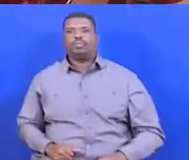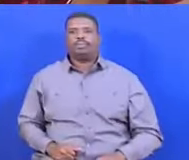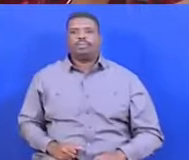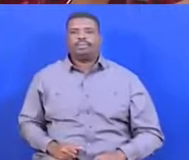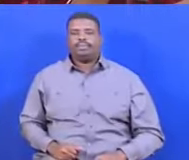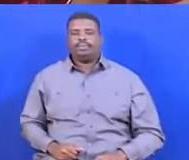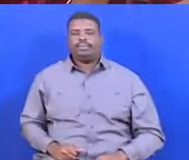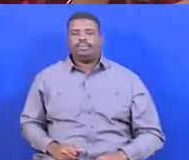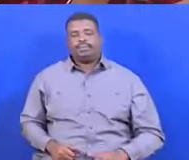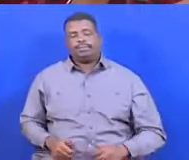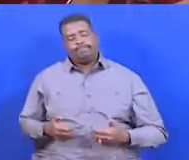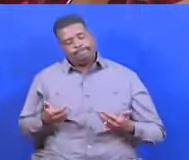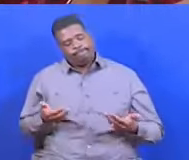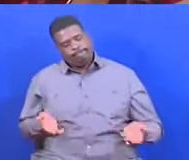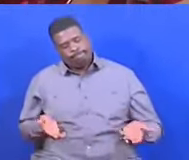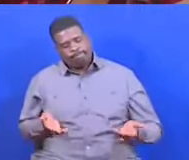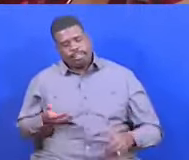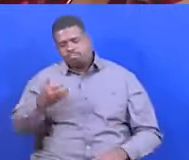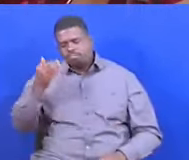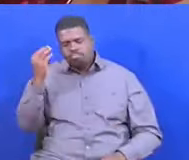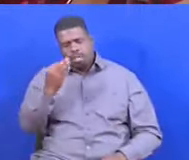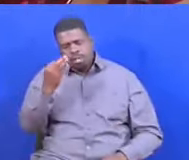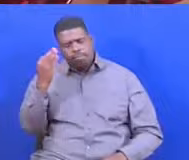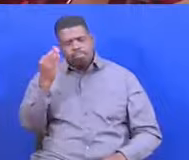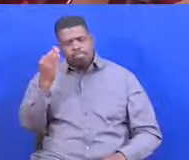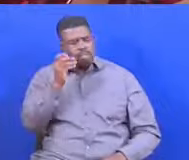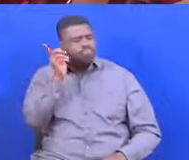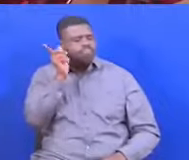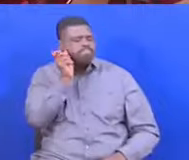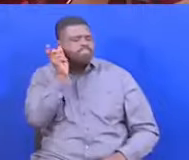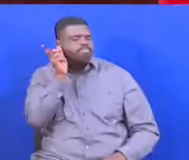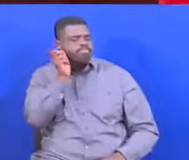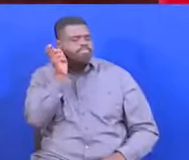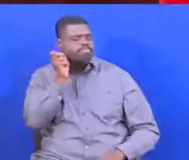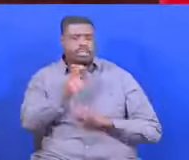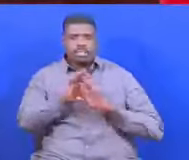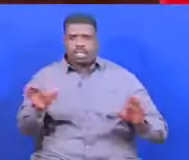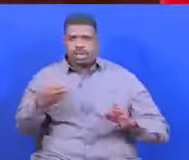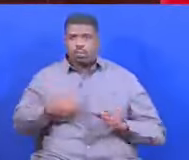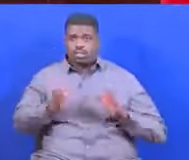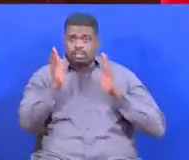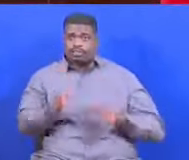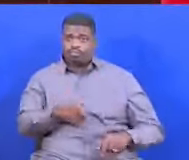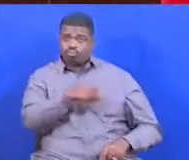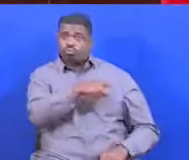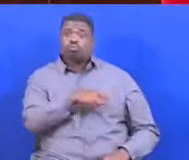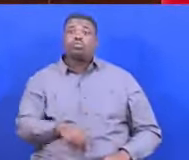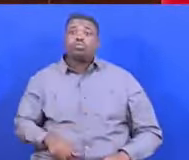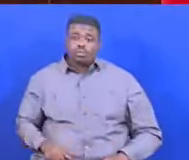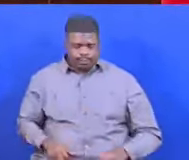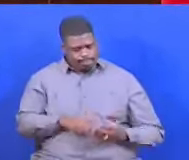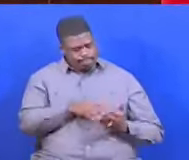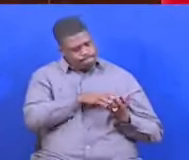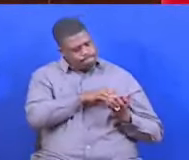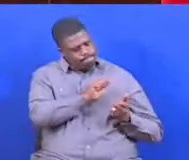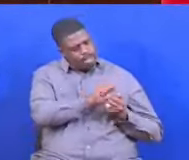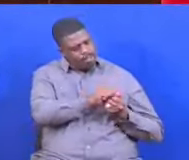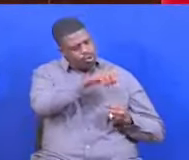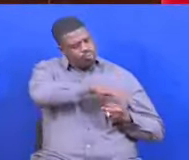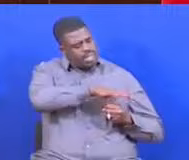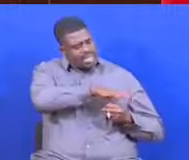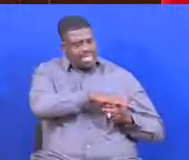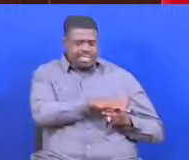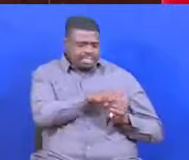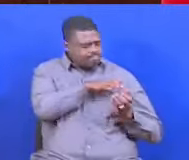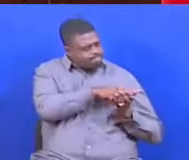Mheshimiwa spika, tumesikia hotuba ya mheshimiwa waziri mkuu ambayo imeelezea mambo mengi sana ambayo